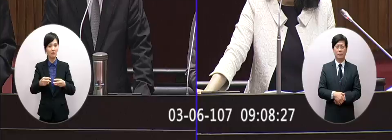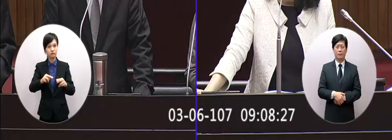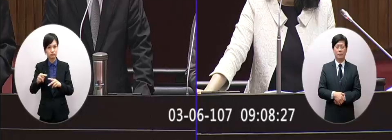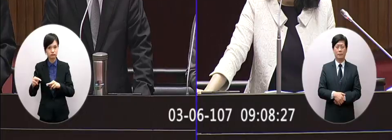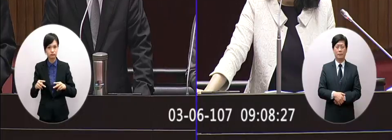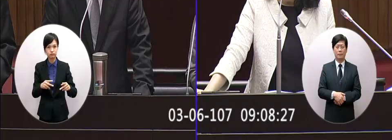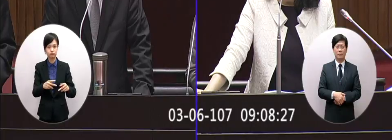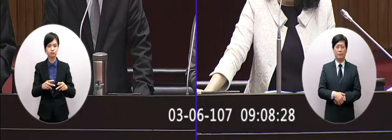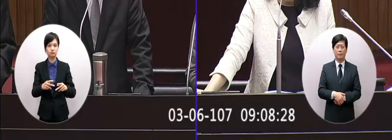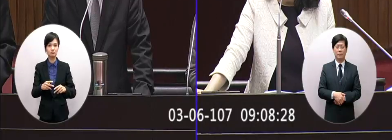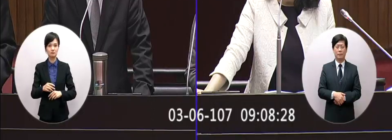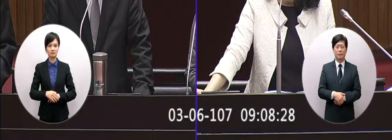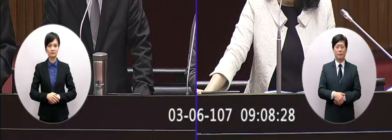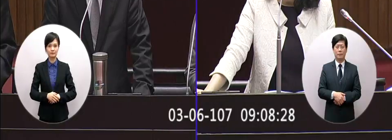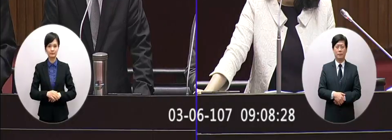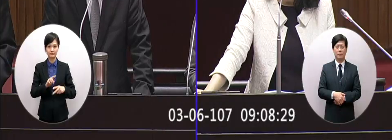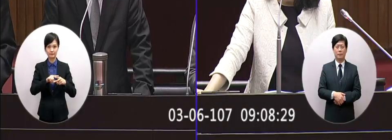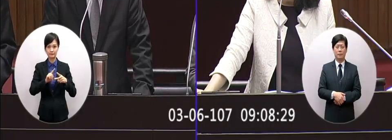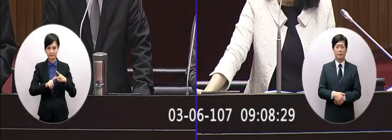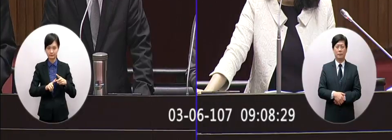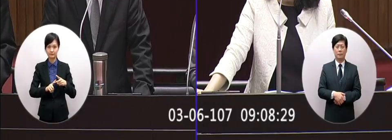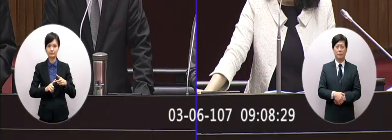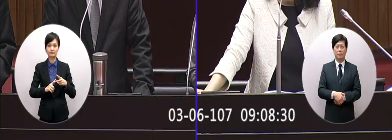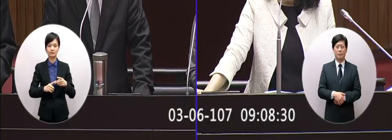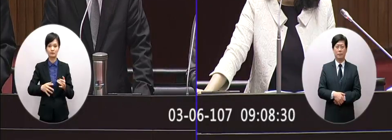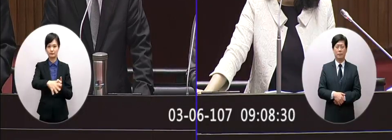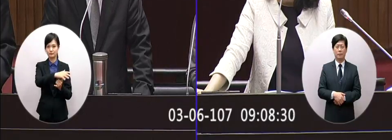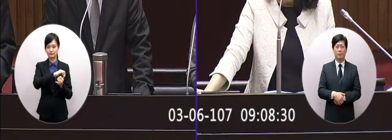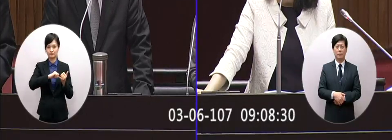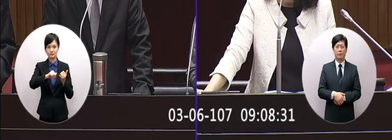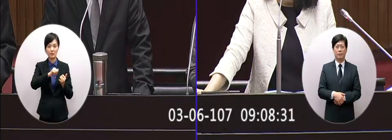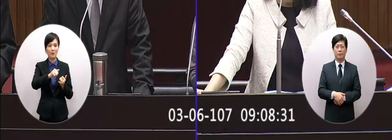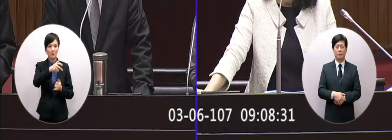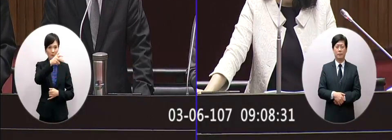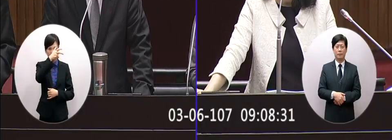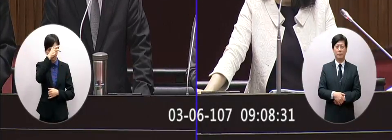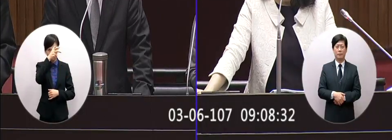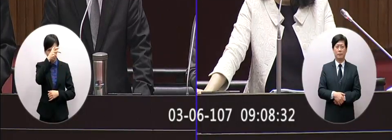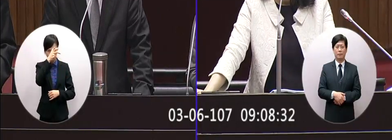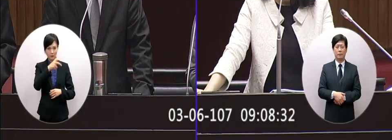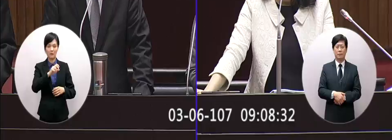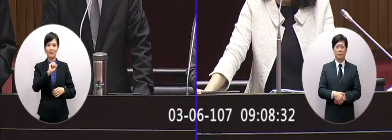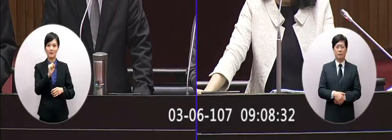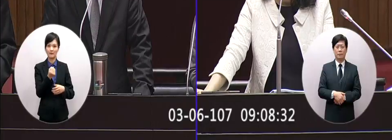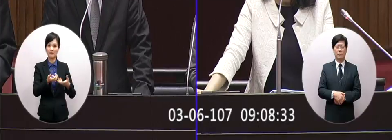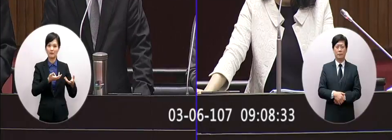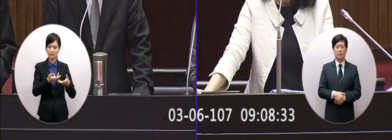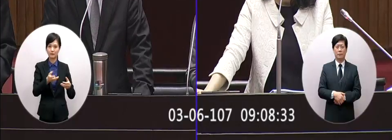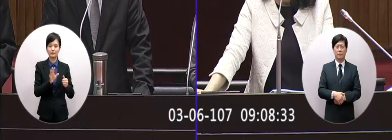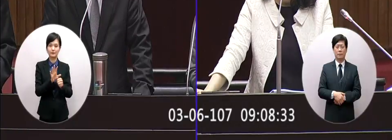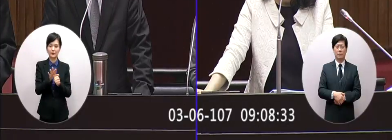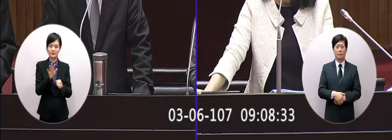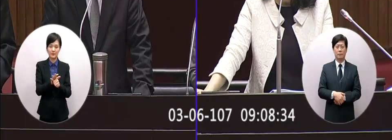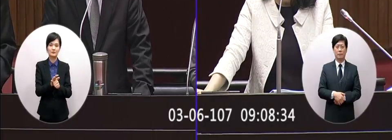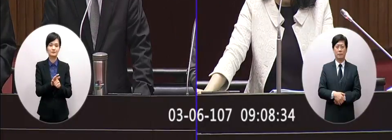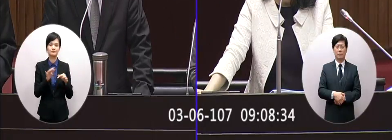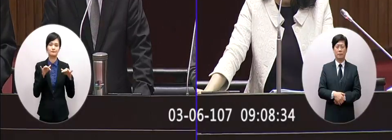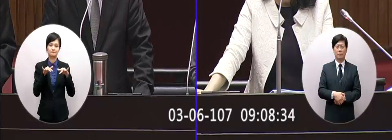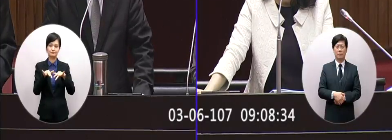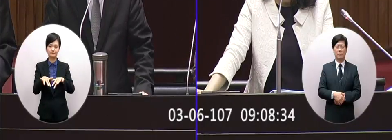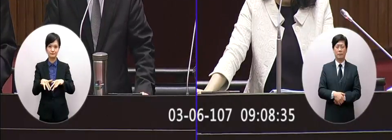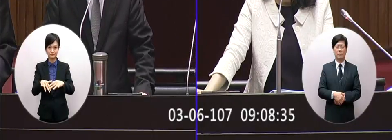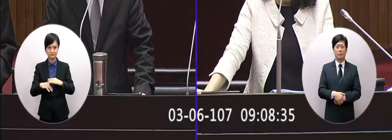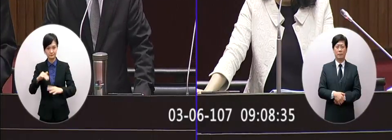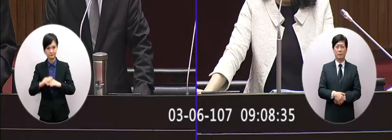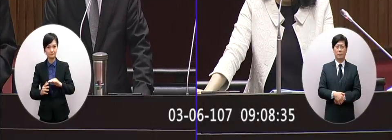我也感谢来自全国的警义消大家全力投入。那现在我知道